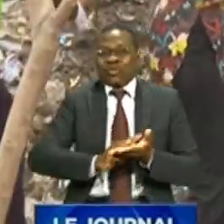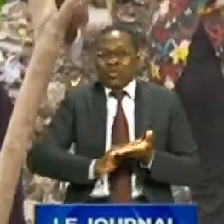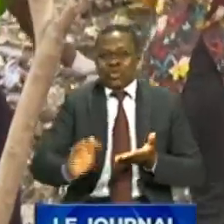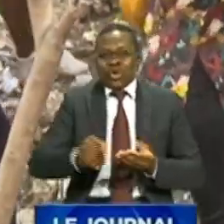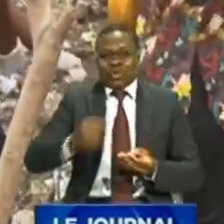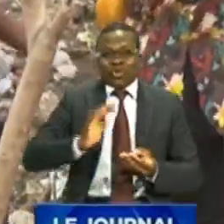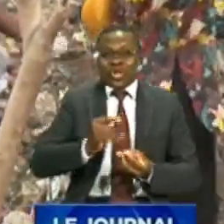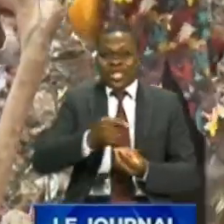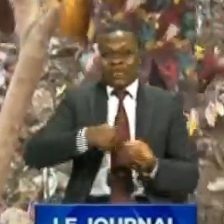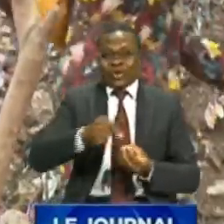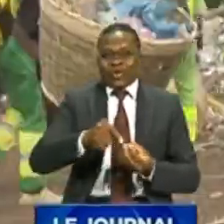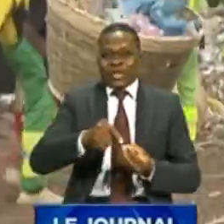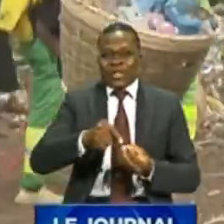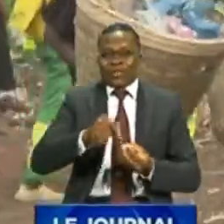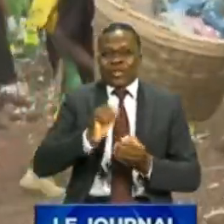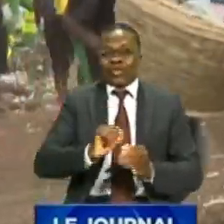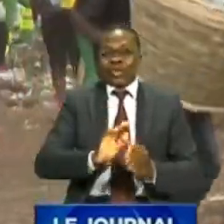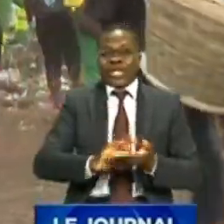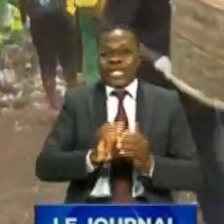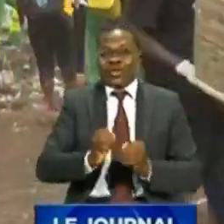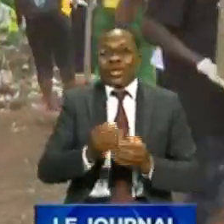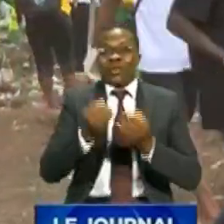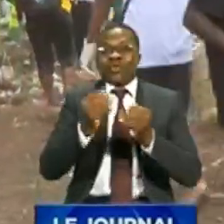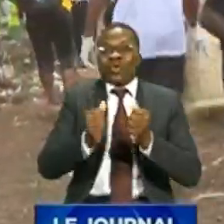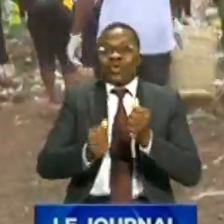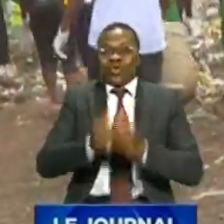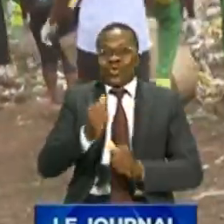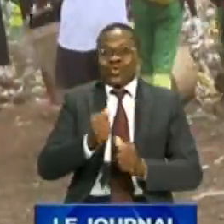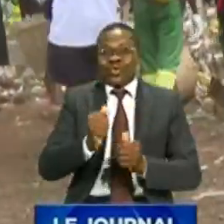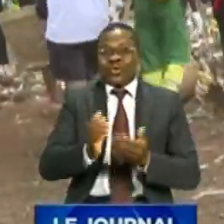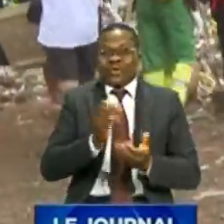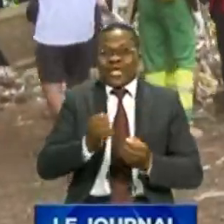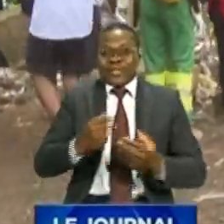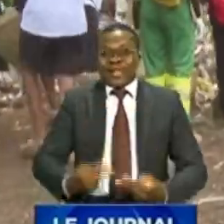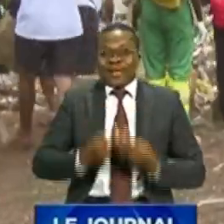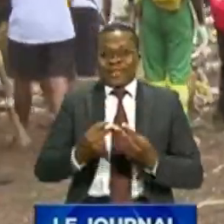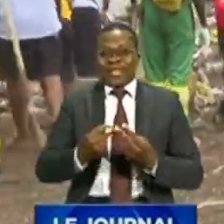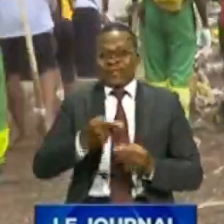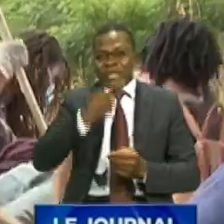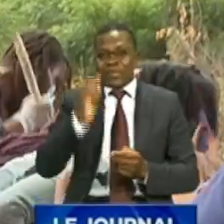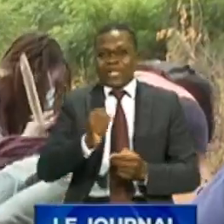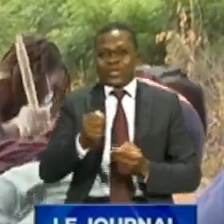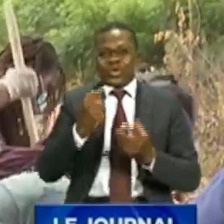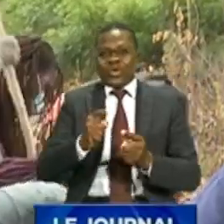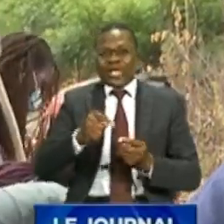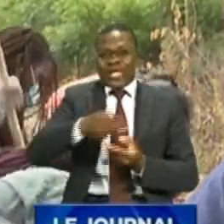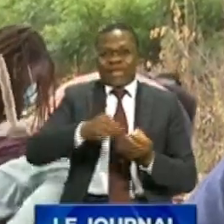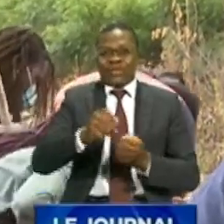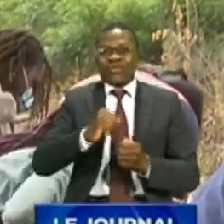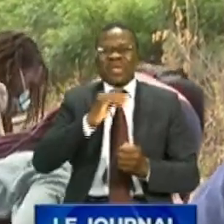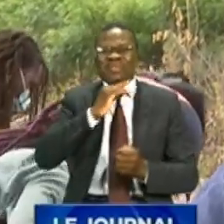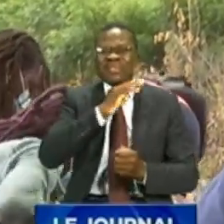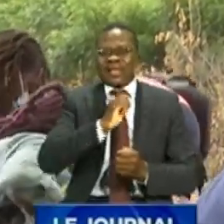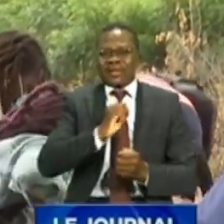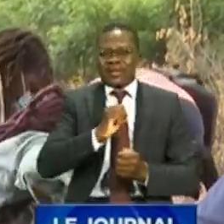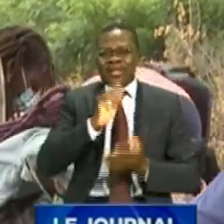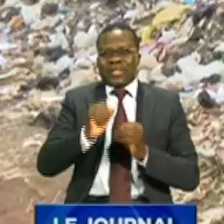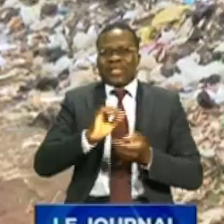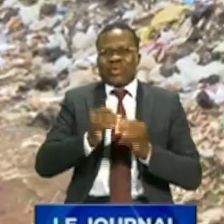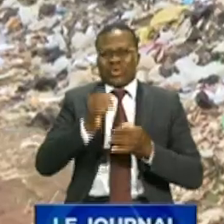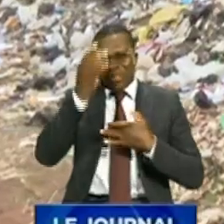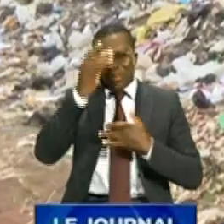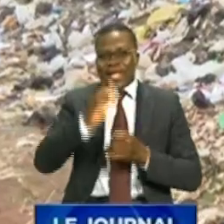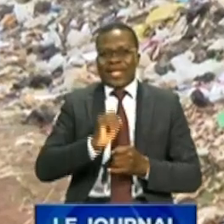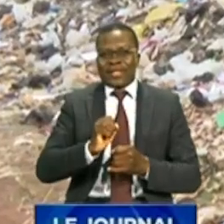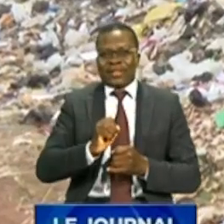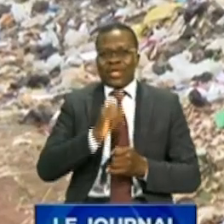notre environnement, ce qui le rend beaucoup plus facile à vivre, quoi, parce que lorsque l'environnement est pollué, ça peut nous rendre malades.